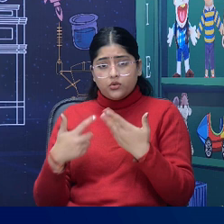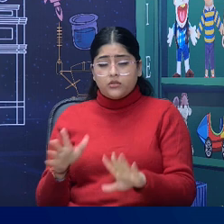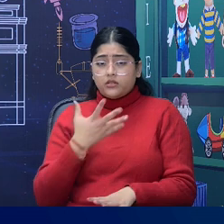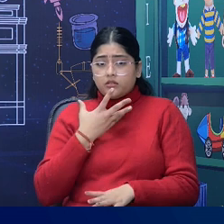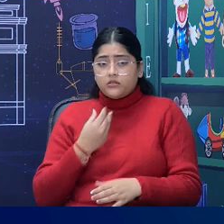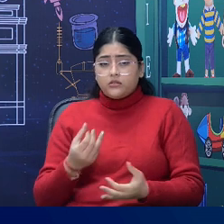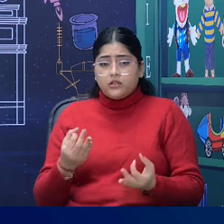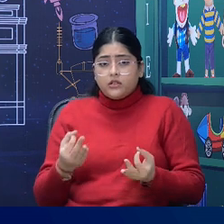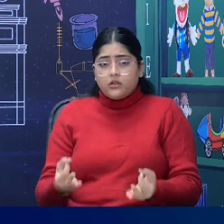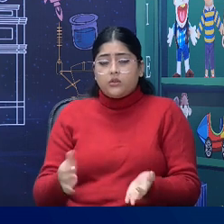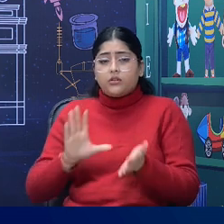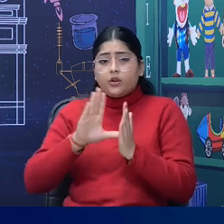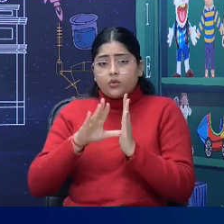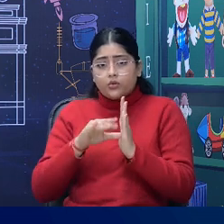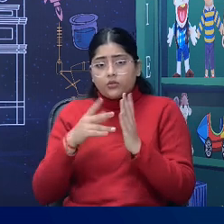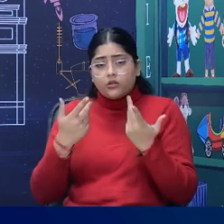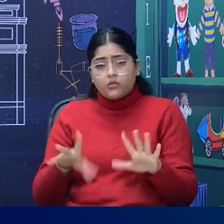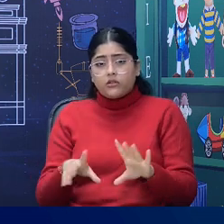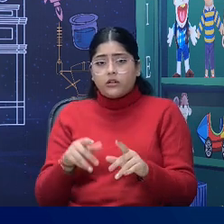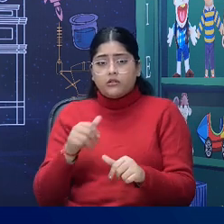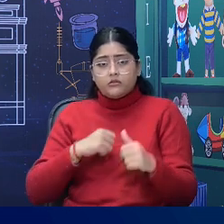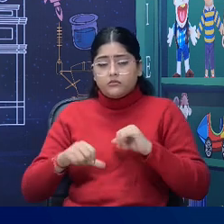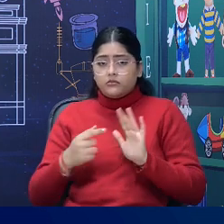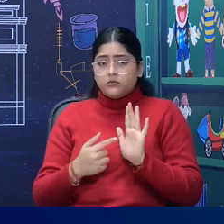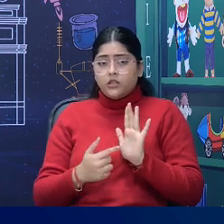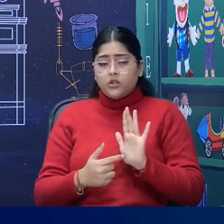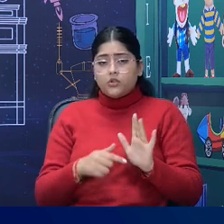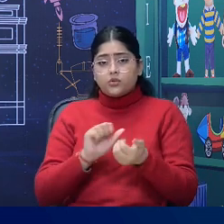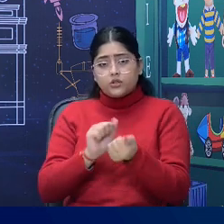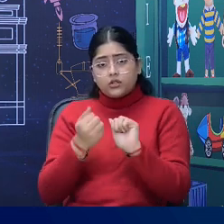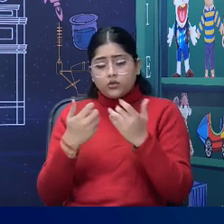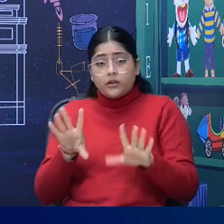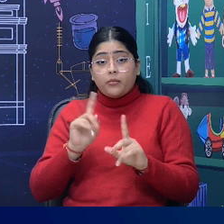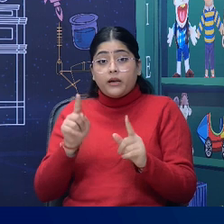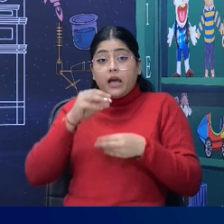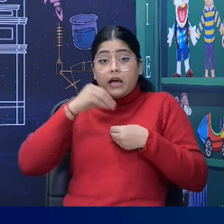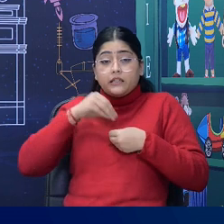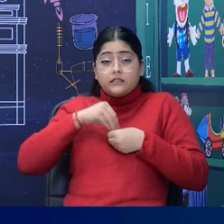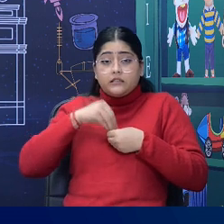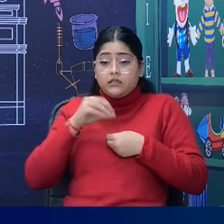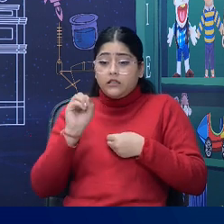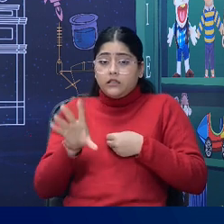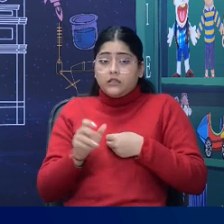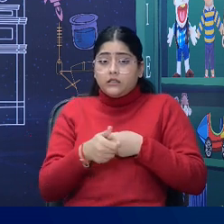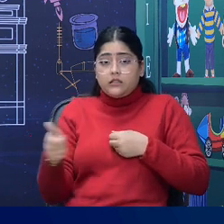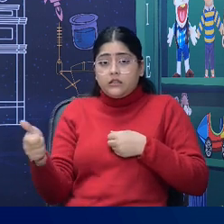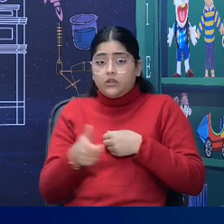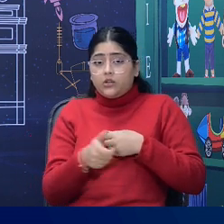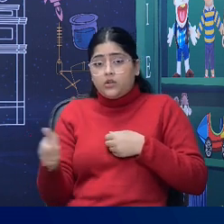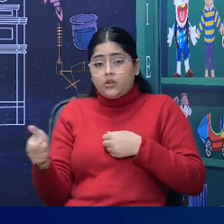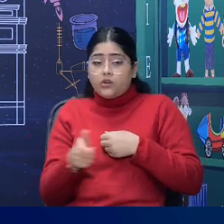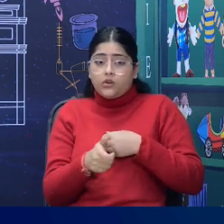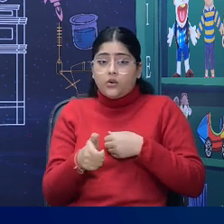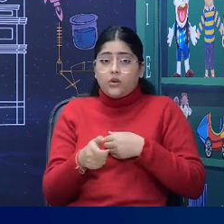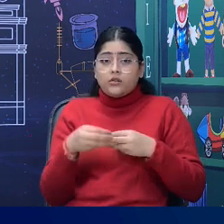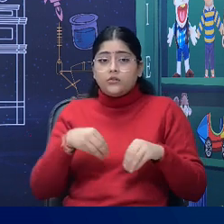ली हो मैंने कुर्ता बदल लिया हो बाहर का आवरण बदल लिया है जी लेकिन अंदर से धंधा वही करूंगा यानी टॉर्च बेचूंगा साधु बन के भी टॉर्च ही बेच रहा